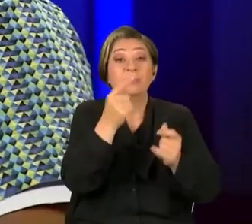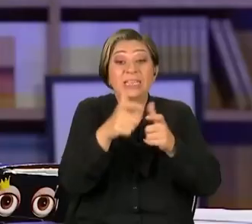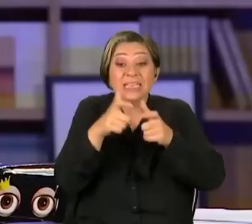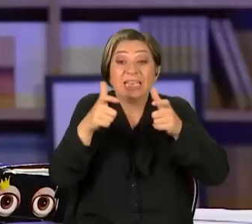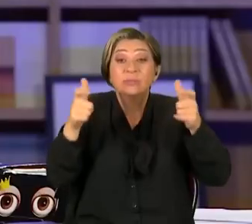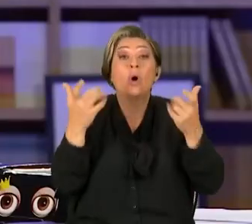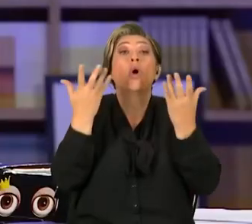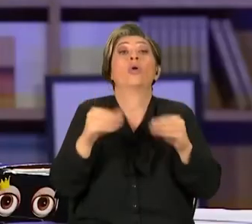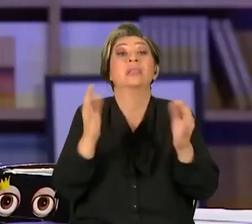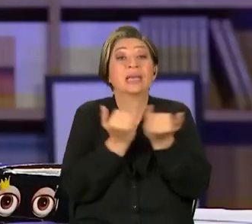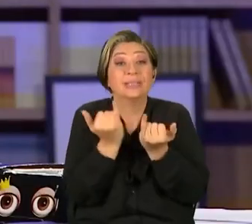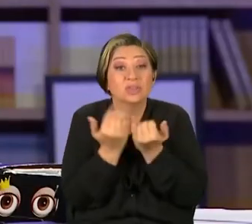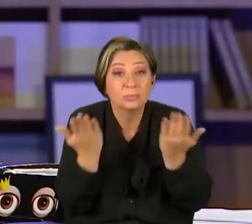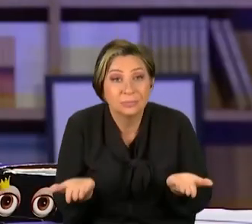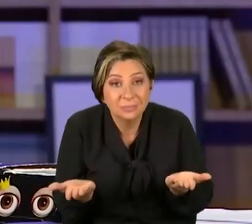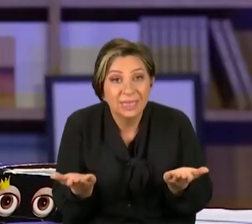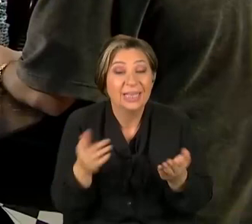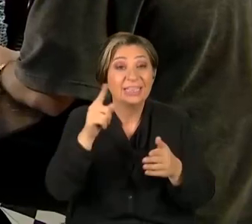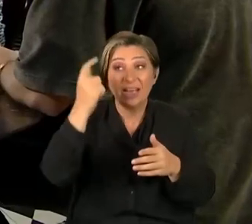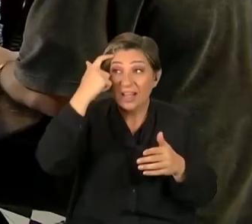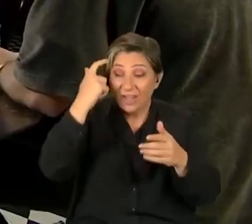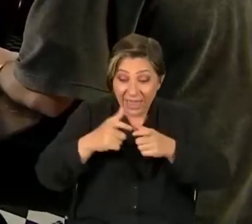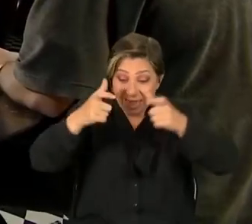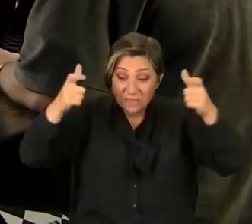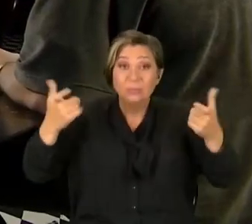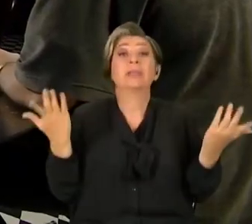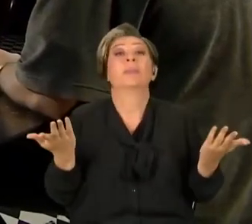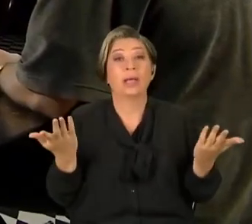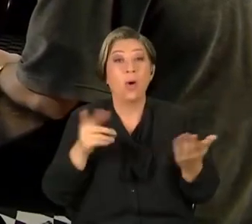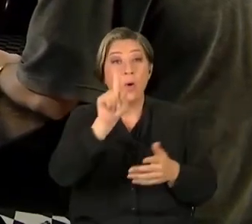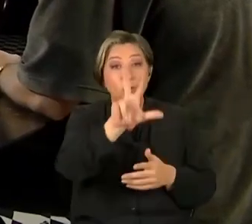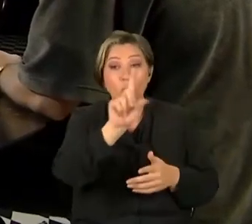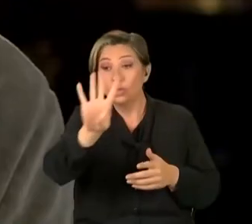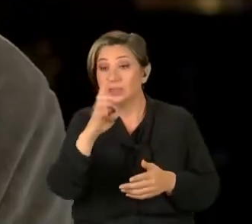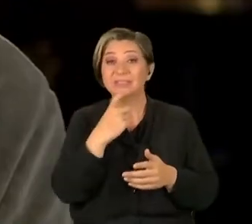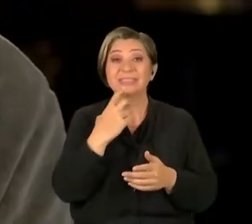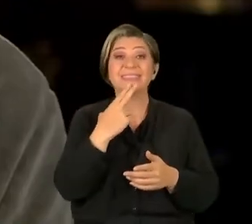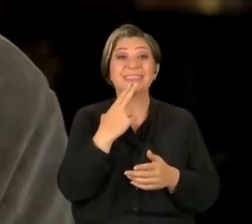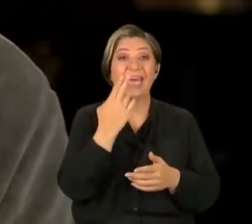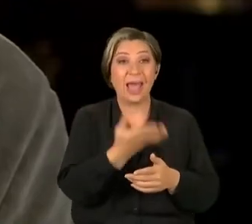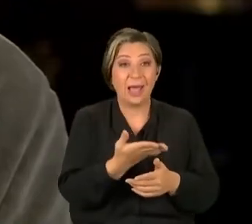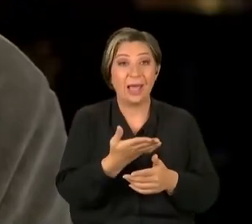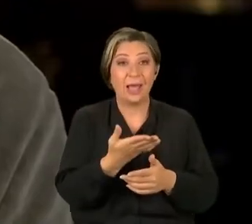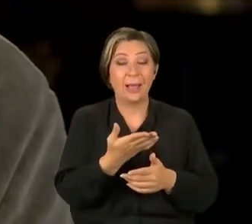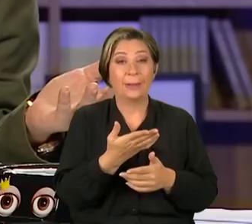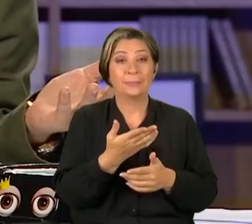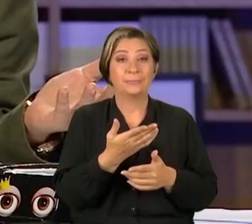gelişme olmadı mı be kardeş yani Senin hiç kafan gelişmedi mi aynı 14 yaşındaki kızlara